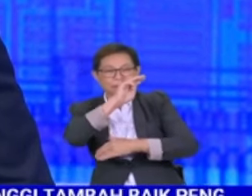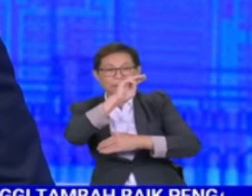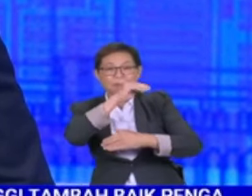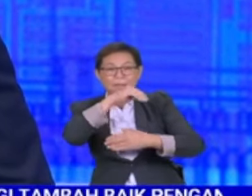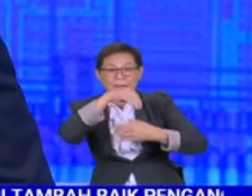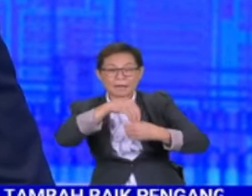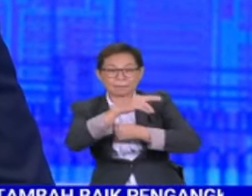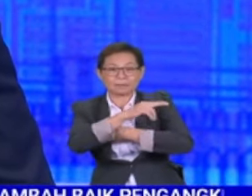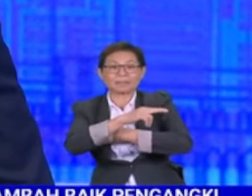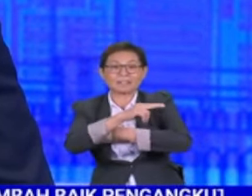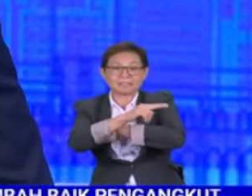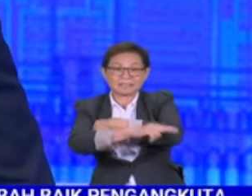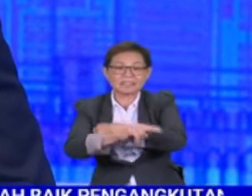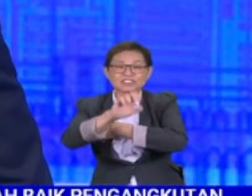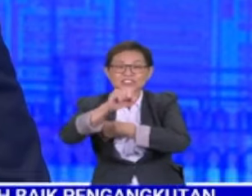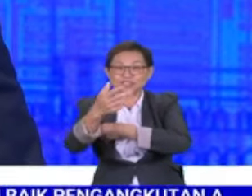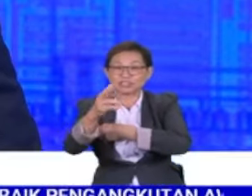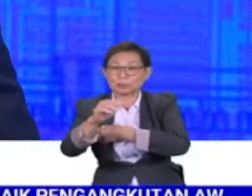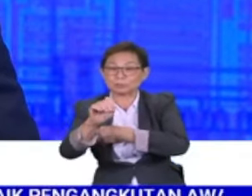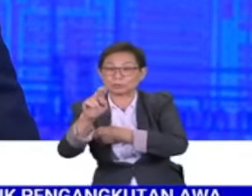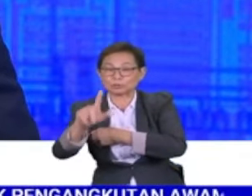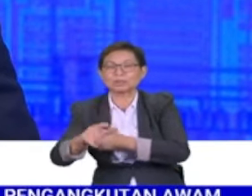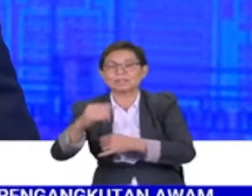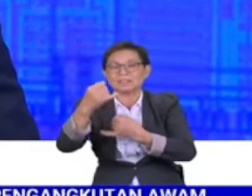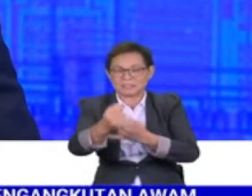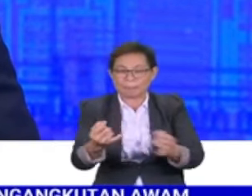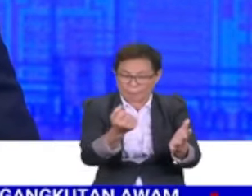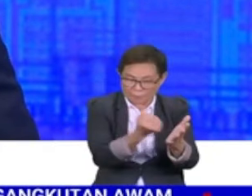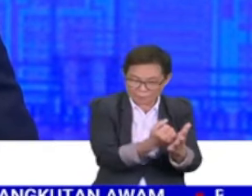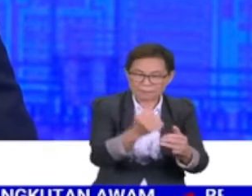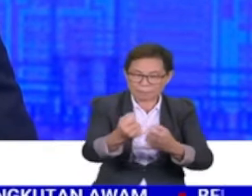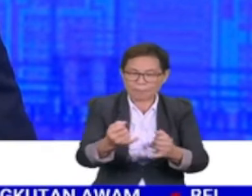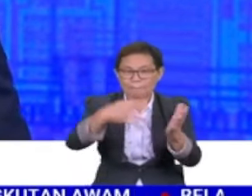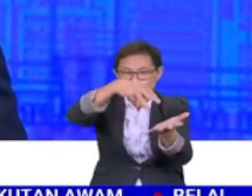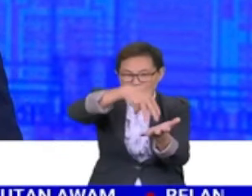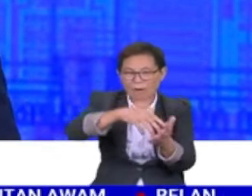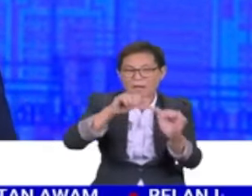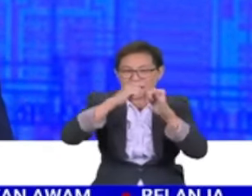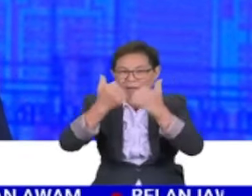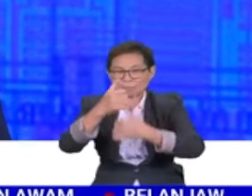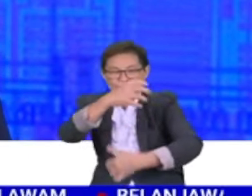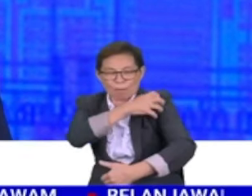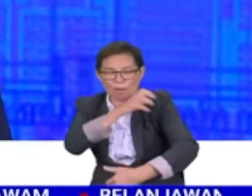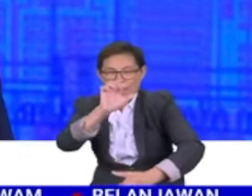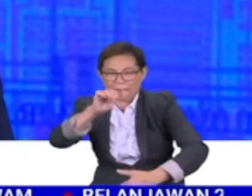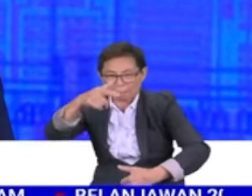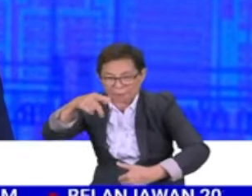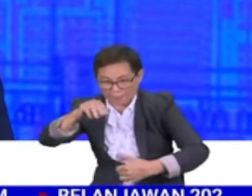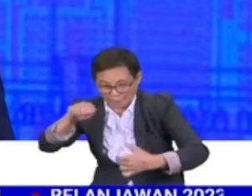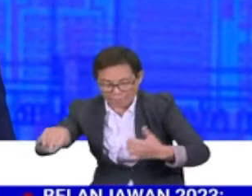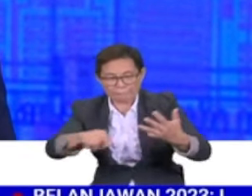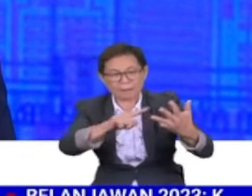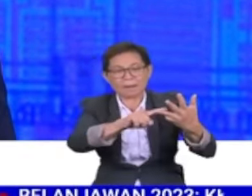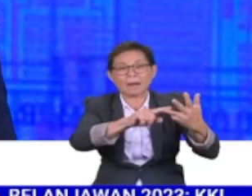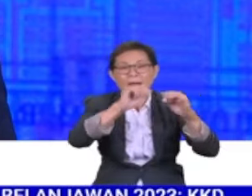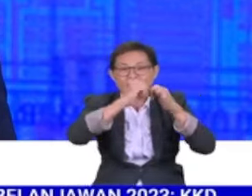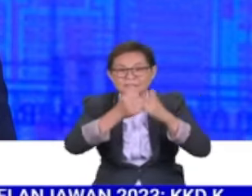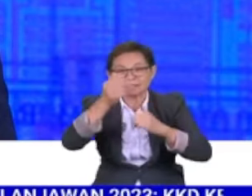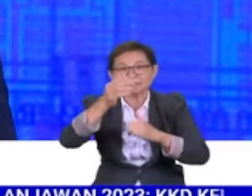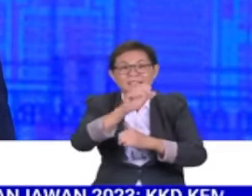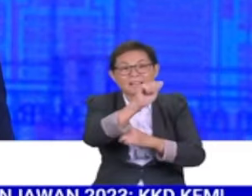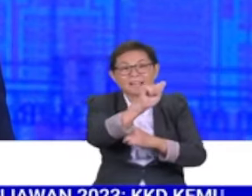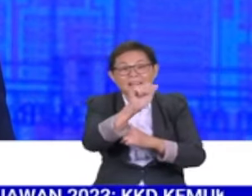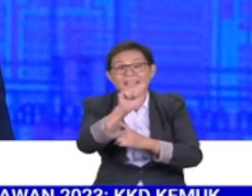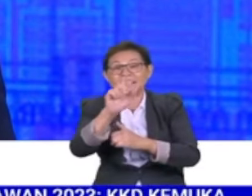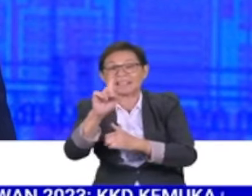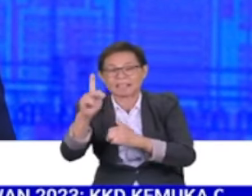Datuk Seri Syamsul Anwar Nasarah, Jabatan Imigresen, Jabatan Penjara, Agensi Penguatkuasaan Maritim Malaysia dan Agensi Antidadah